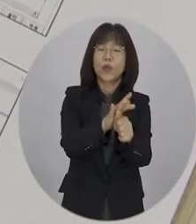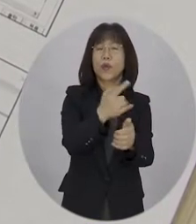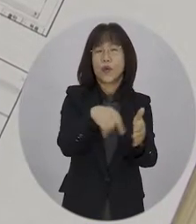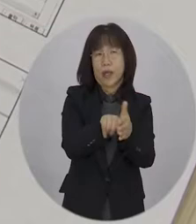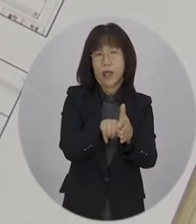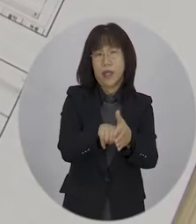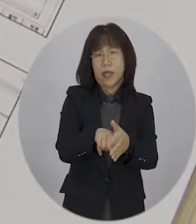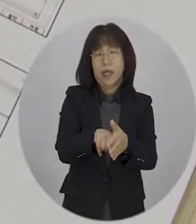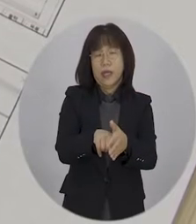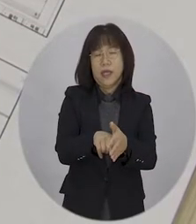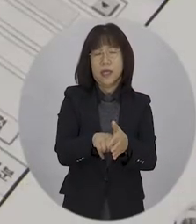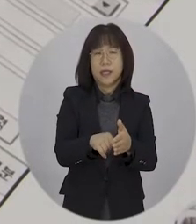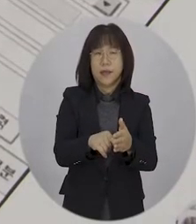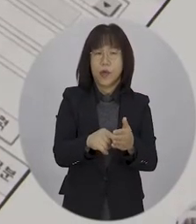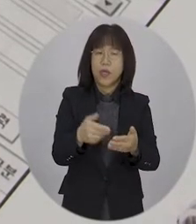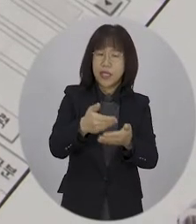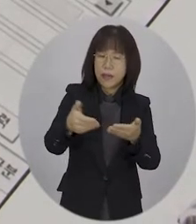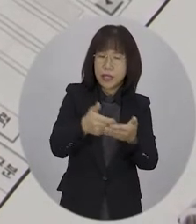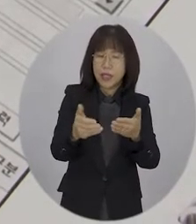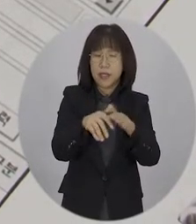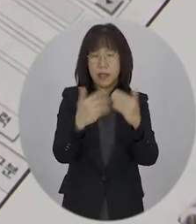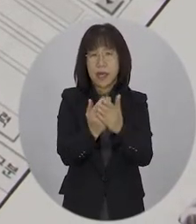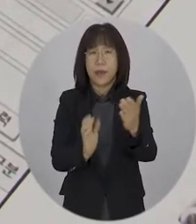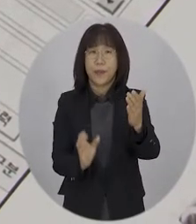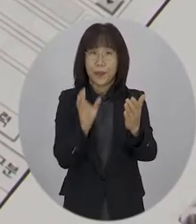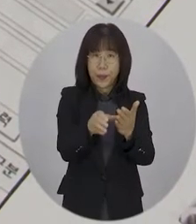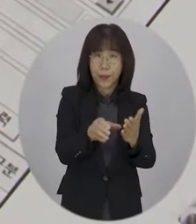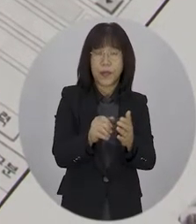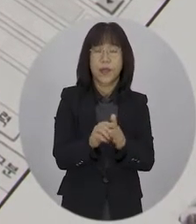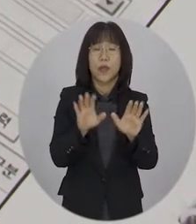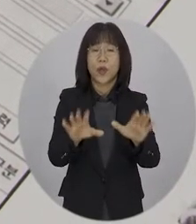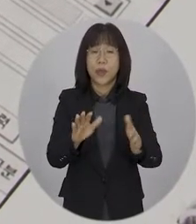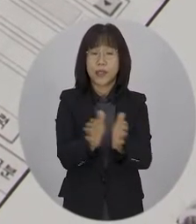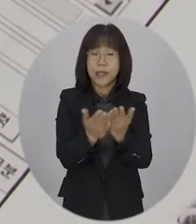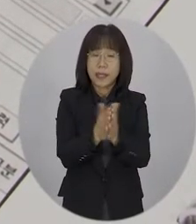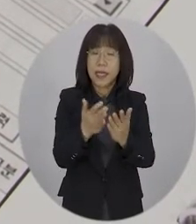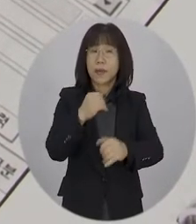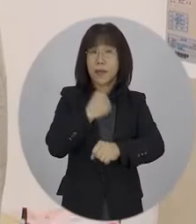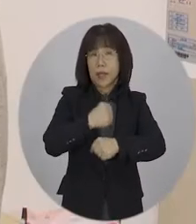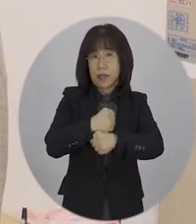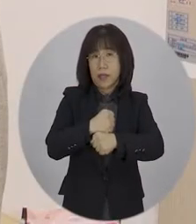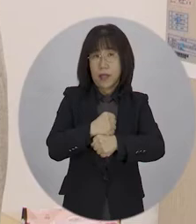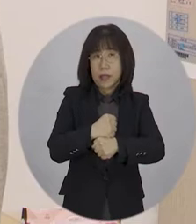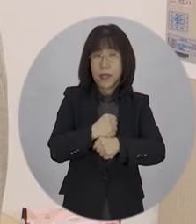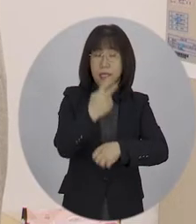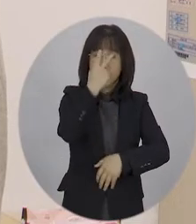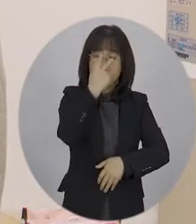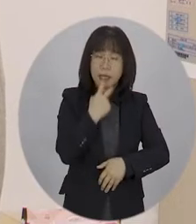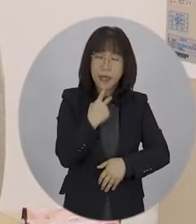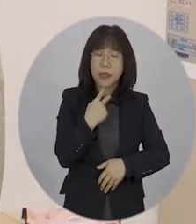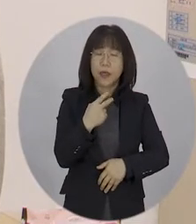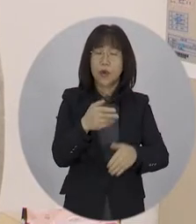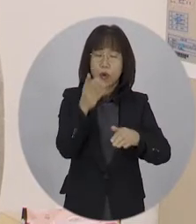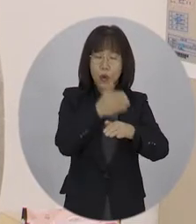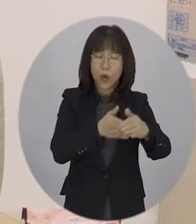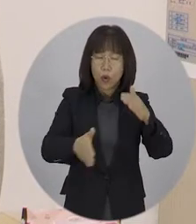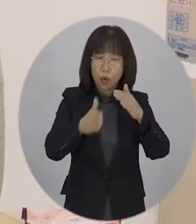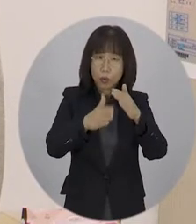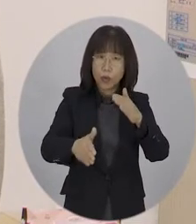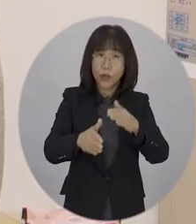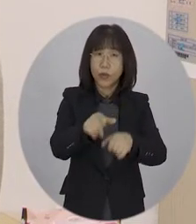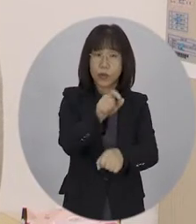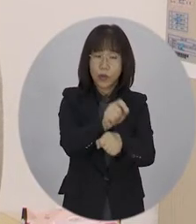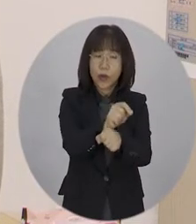글로 지원 인을 위한 관련 이미지도 삽입되었습니다 이번 메뉴얼 제작 2 시각장애인 공무원의 업무